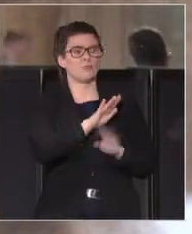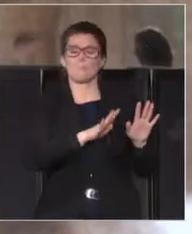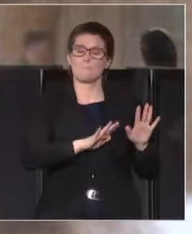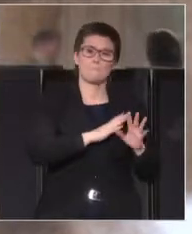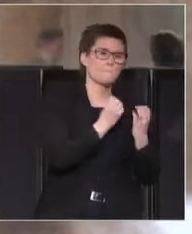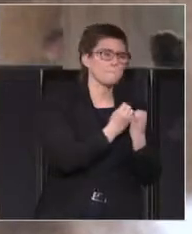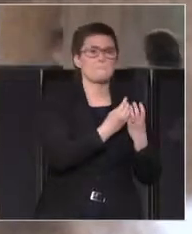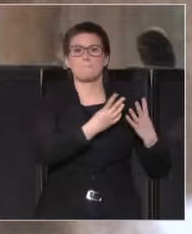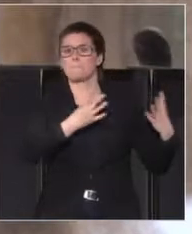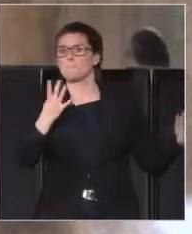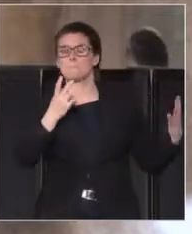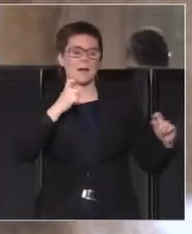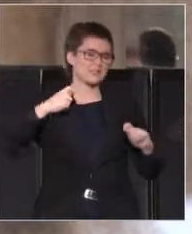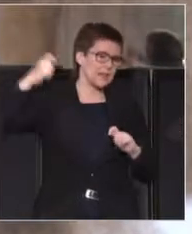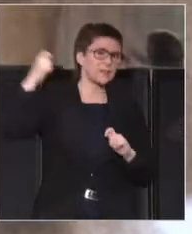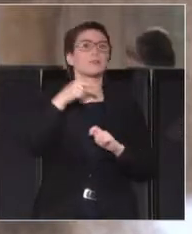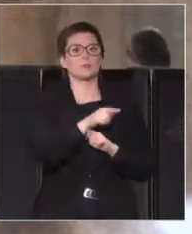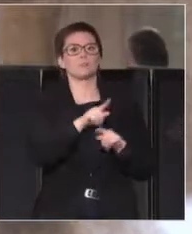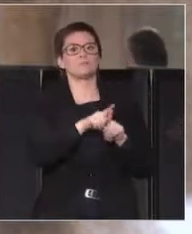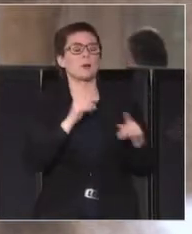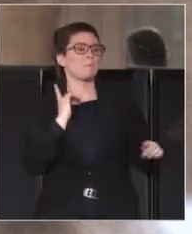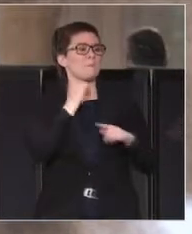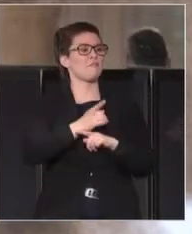des Reichsführers SS ermordet.